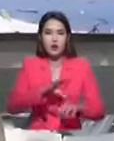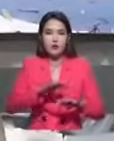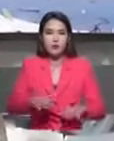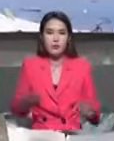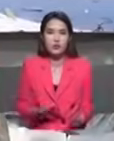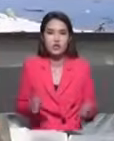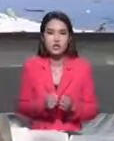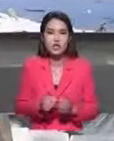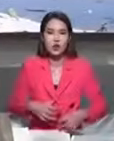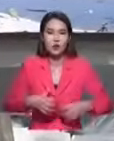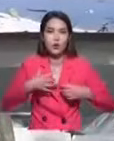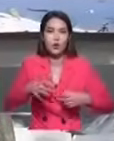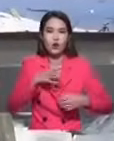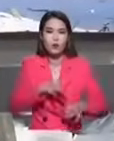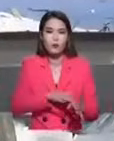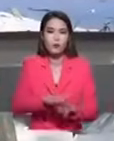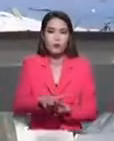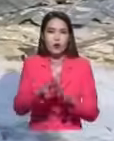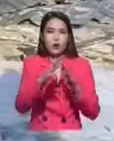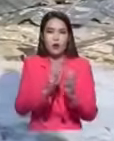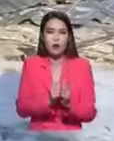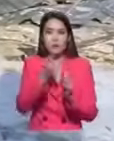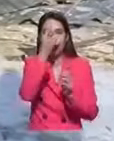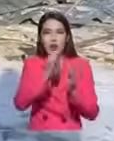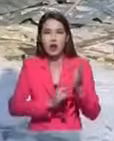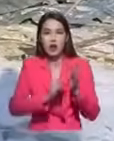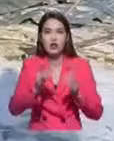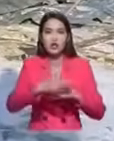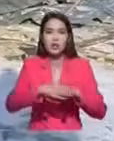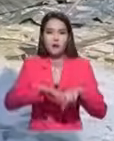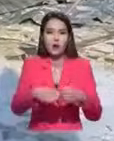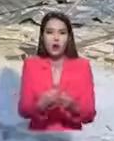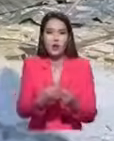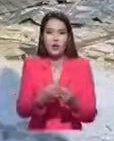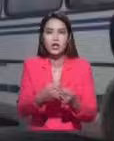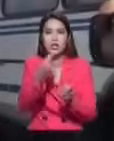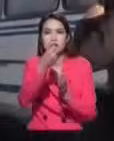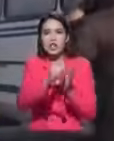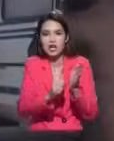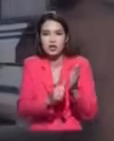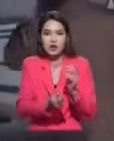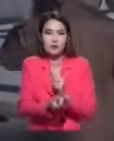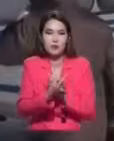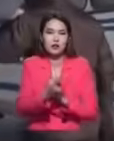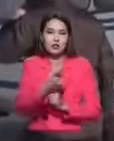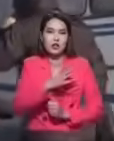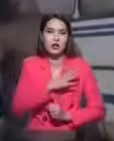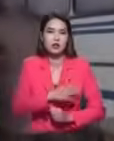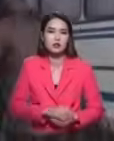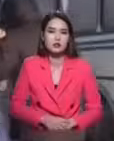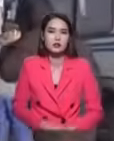такой силы, что у многих в домах выбило окна и двери. У некоторых на стенах появились трещины. Дома сидел, слышал